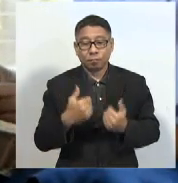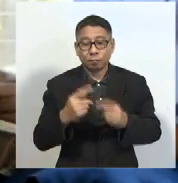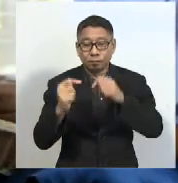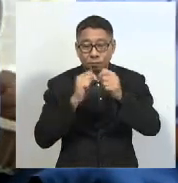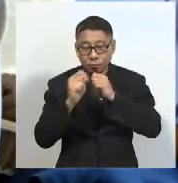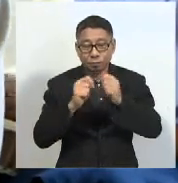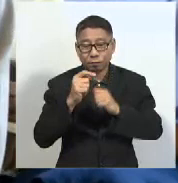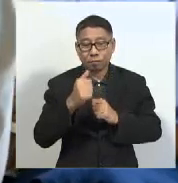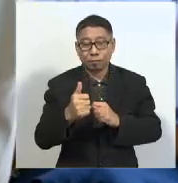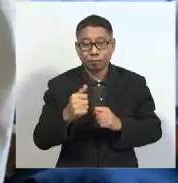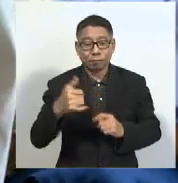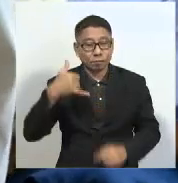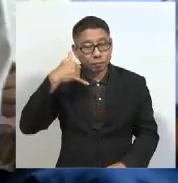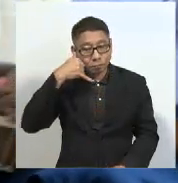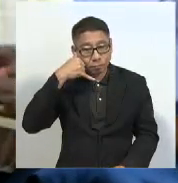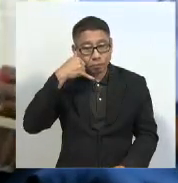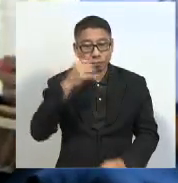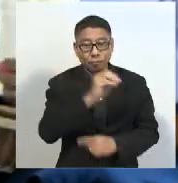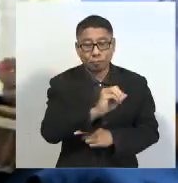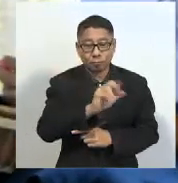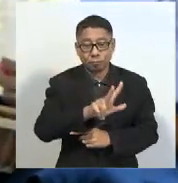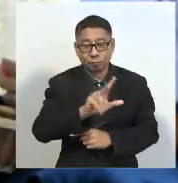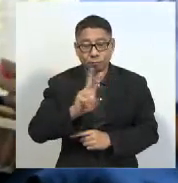ติดต่อไปก็ได้นะคะที่หมายเลขโทรศัพท์